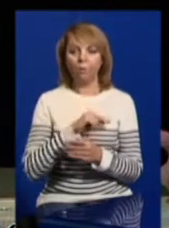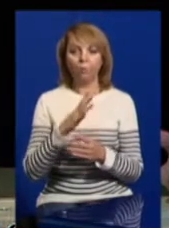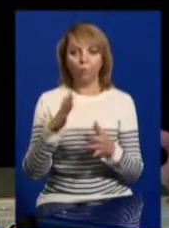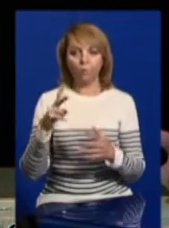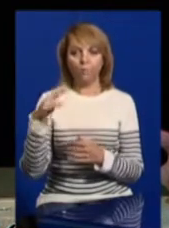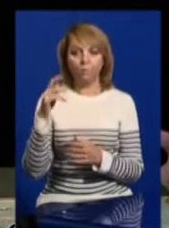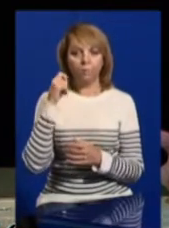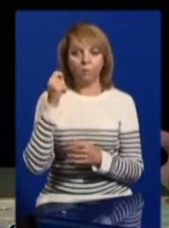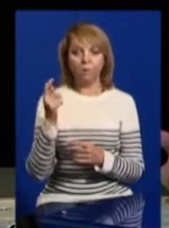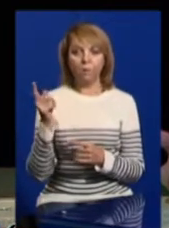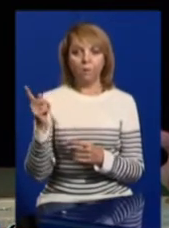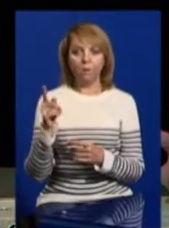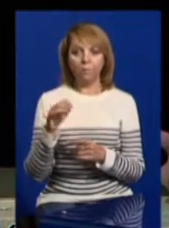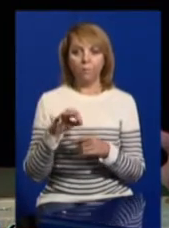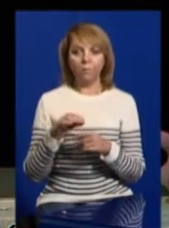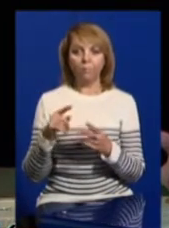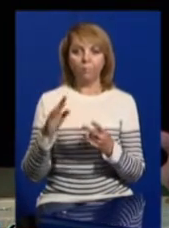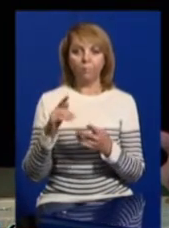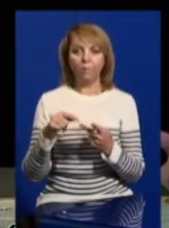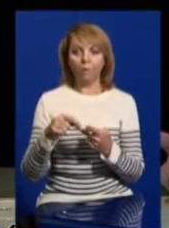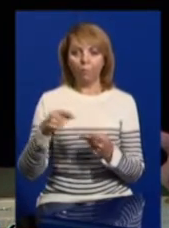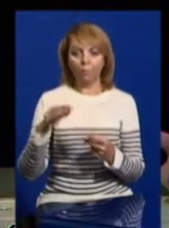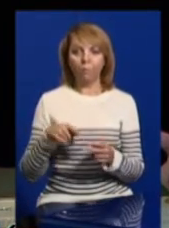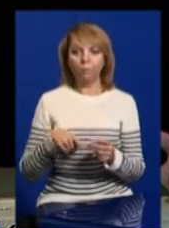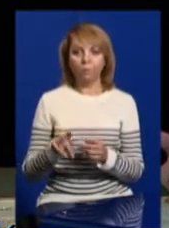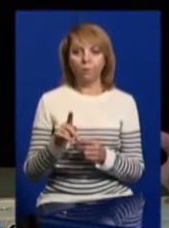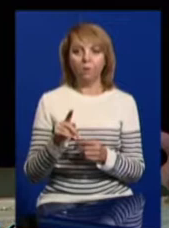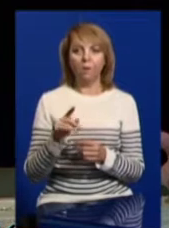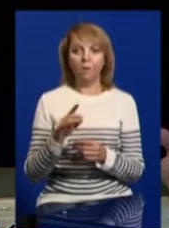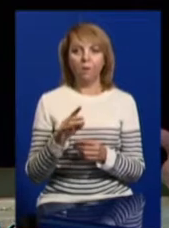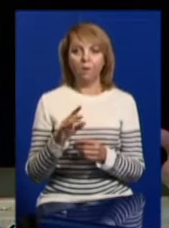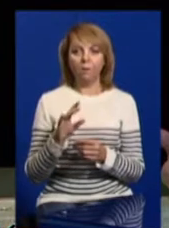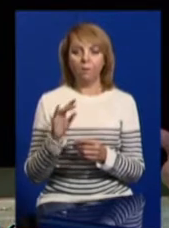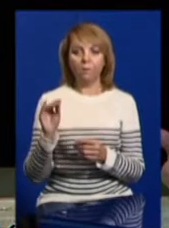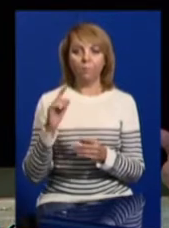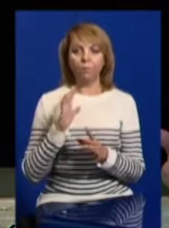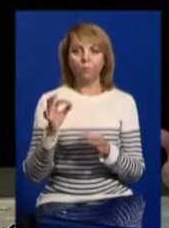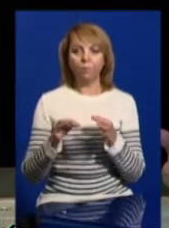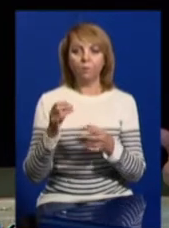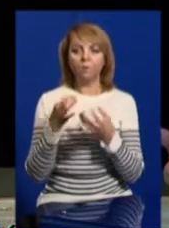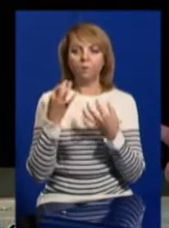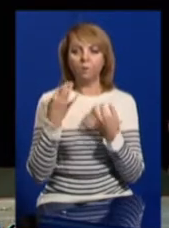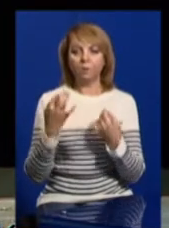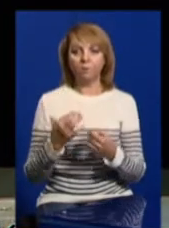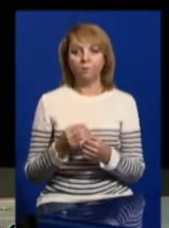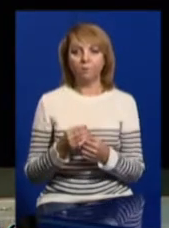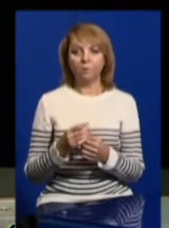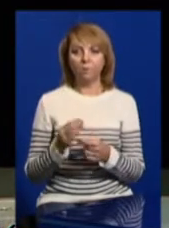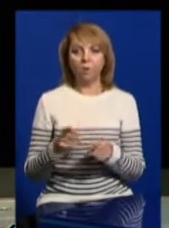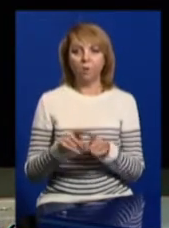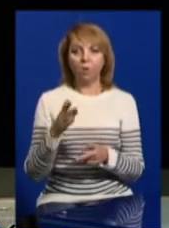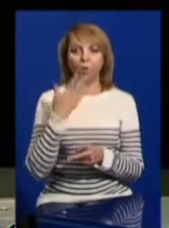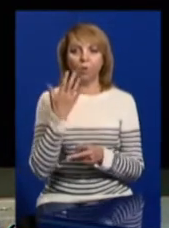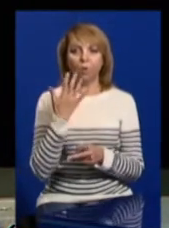йому відправляє два типи, це кров та сечу, біологічних матеріалів. А він нам в судовому засіданні пояснює, ну так, кров